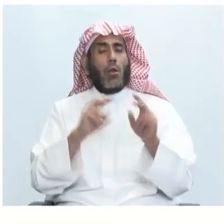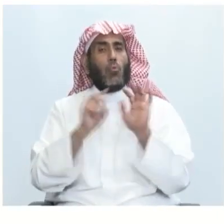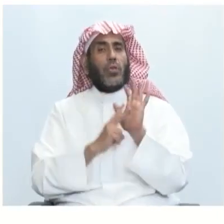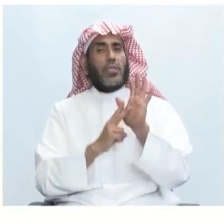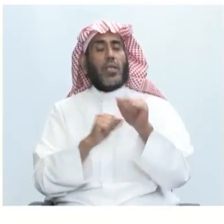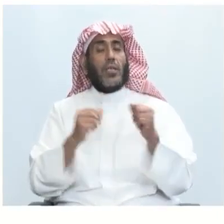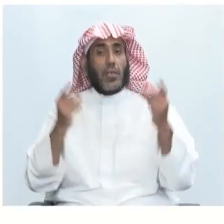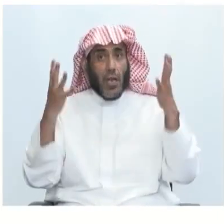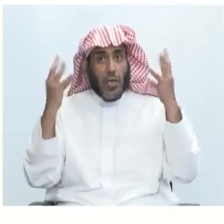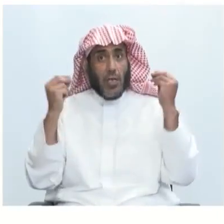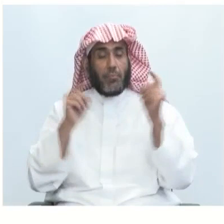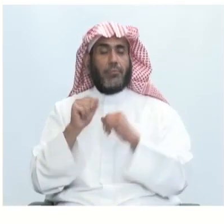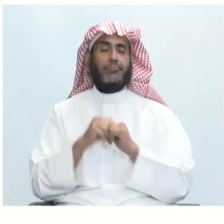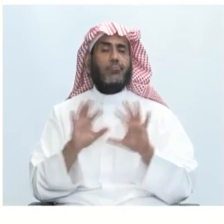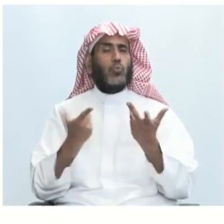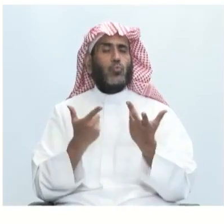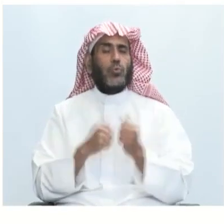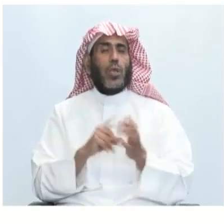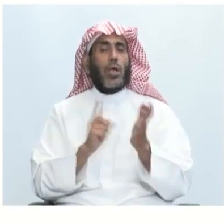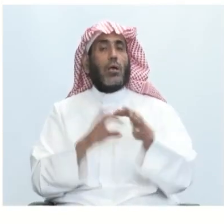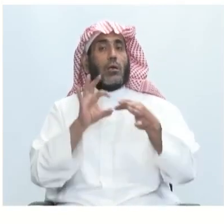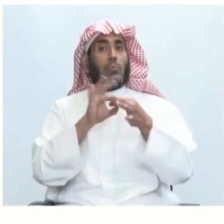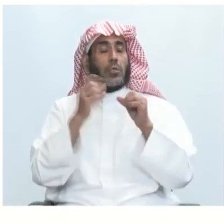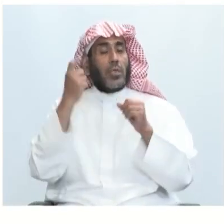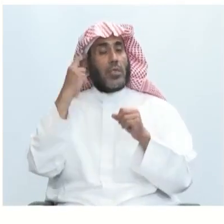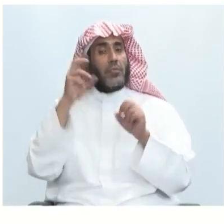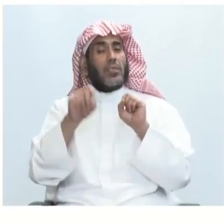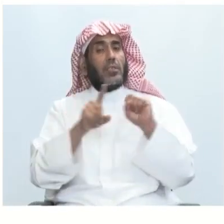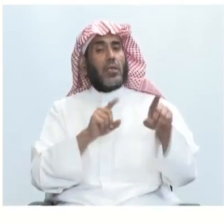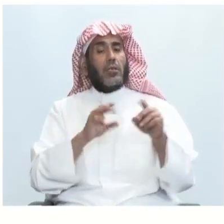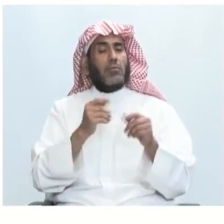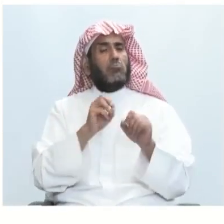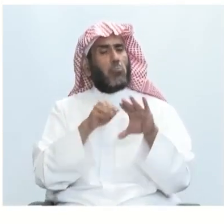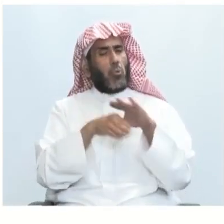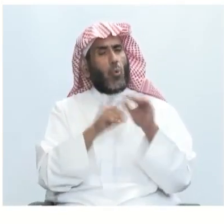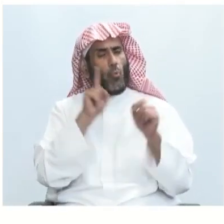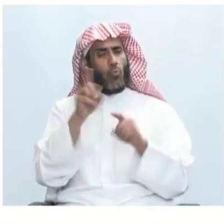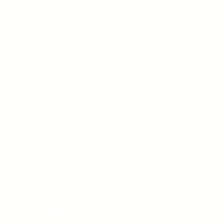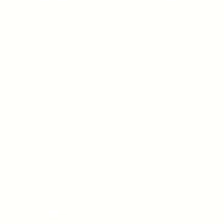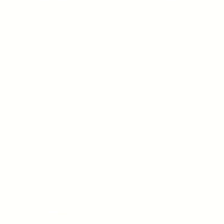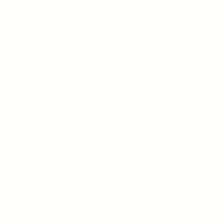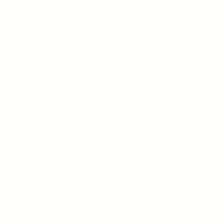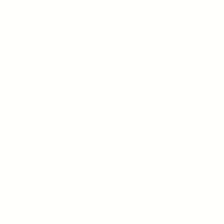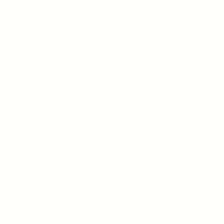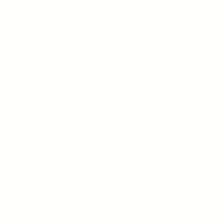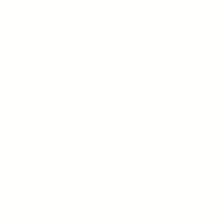العلمي البرهنه والاستدلال العلمي هذا هو رابط الدرس الرقمي بامكانك الدخول عليه ومعرفه